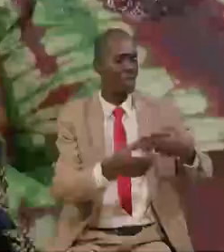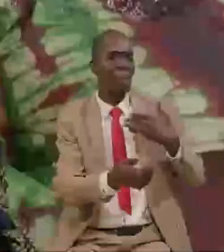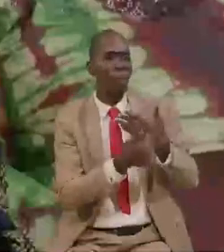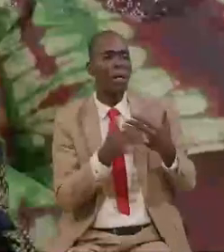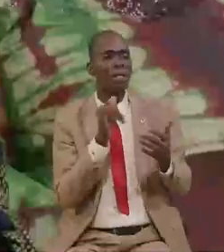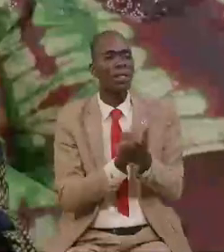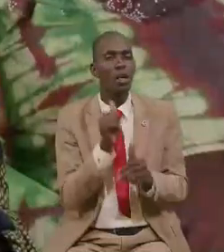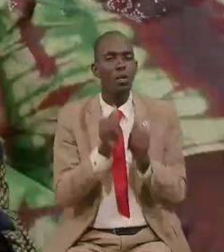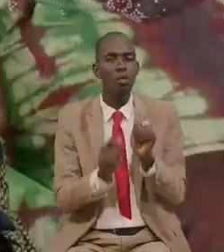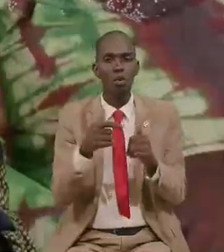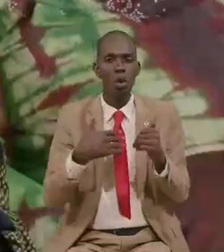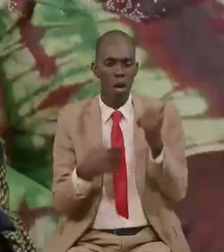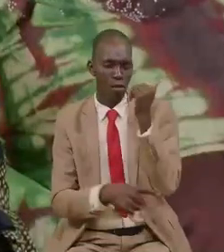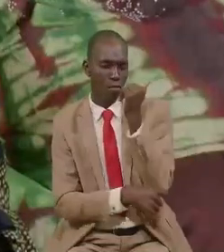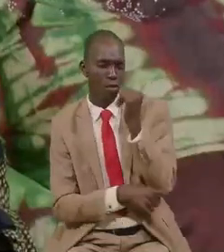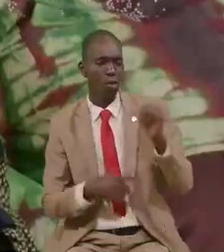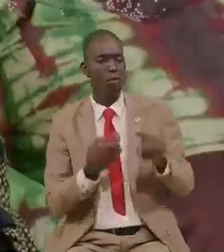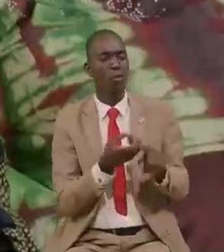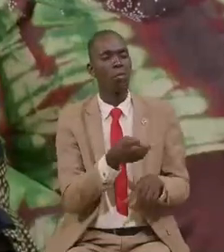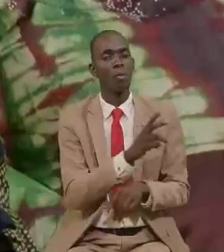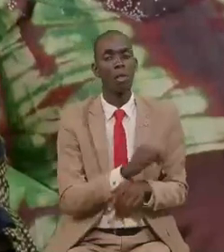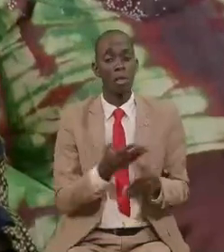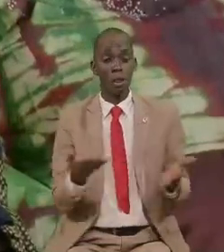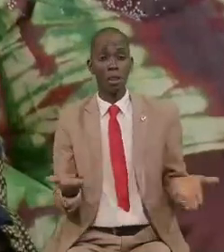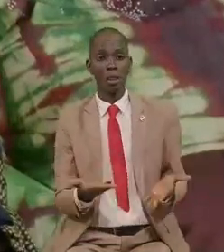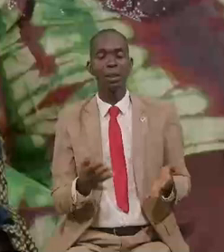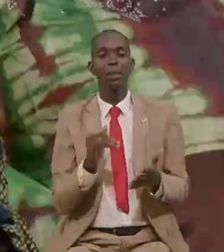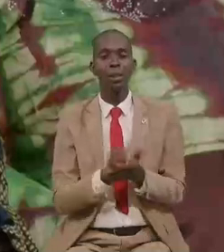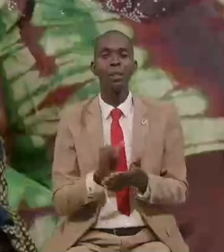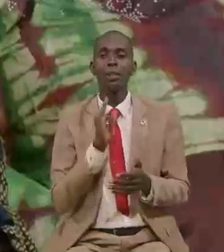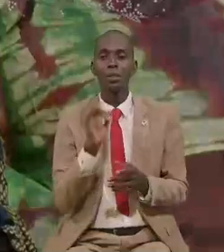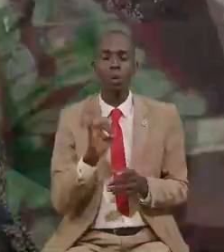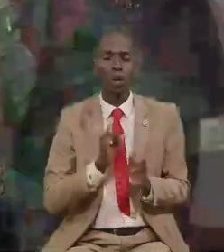ce que tu as volé. Je m'efforce donc